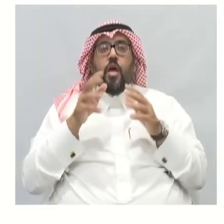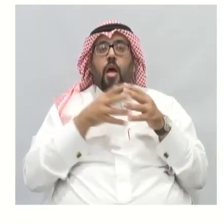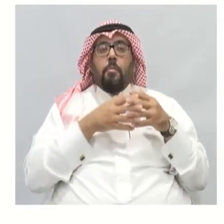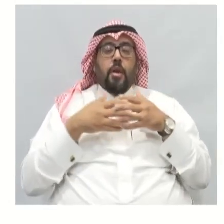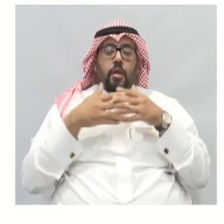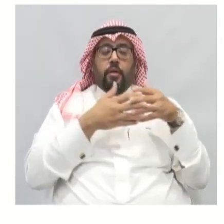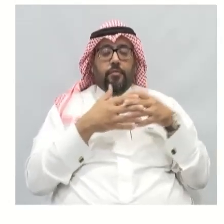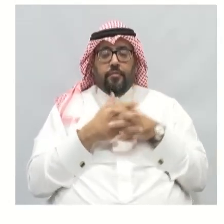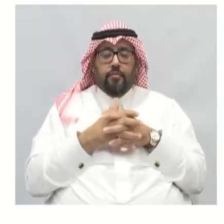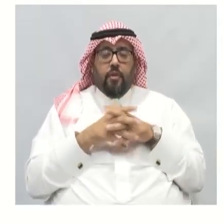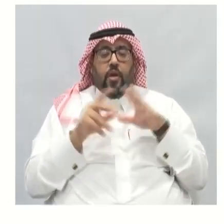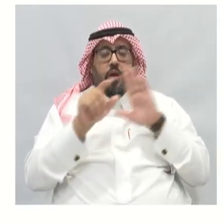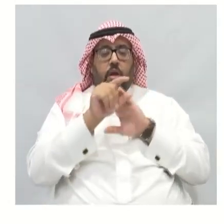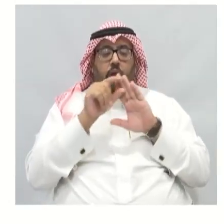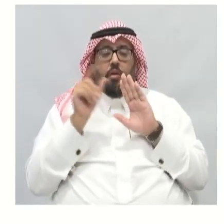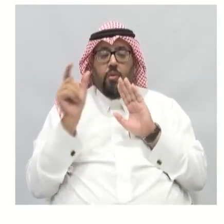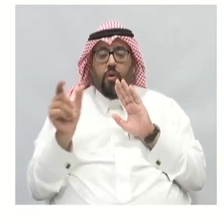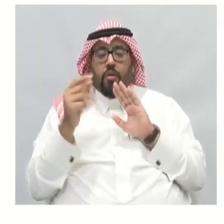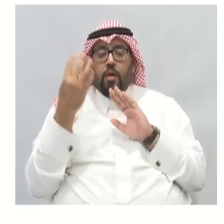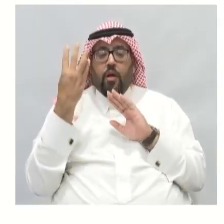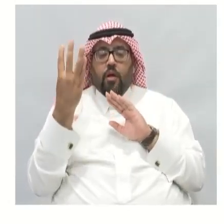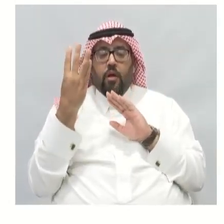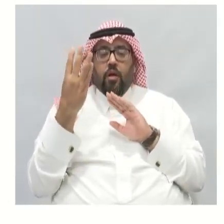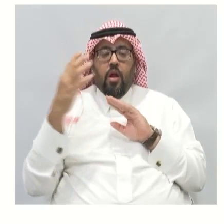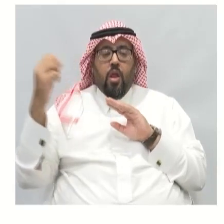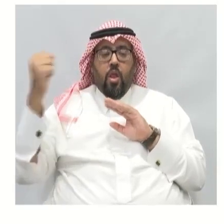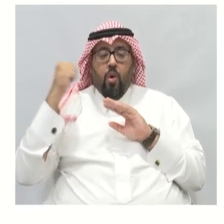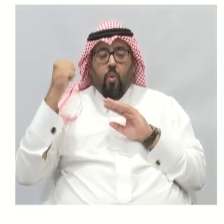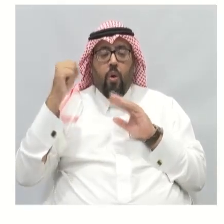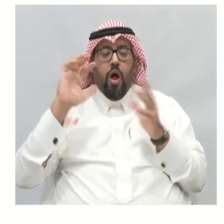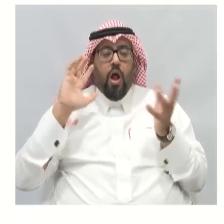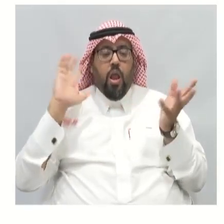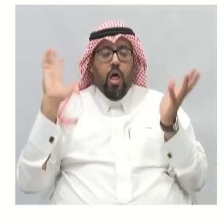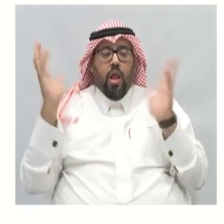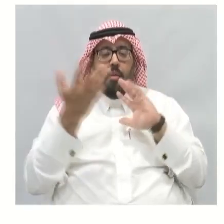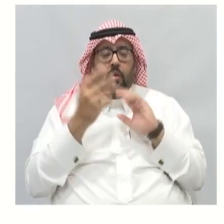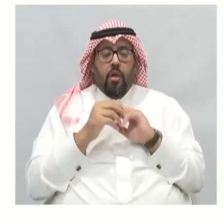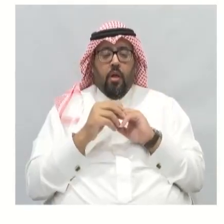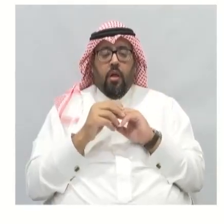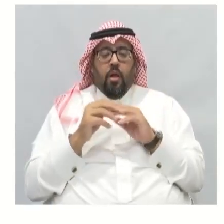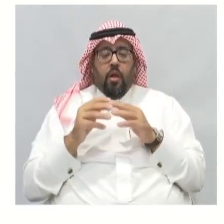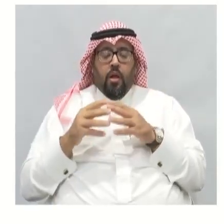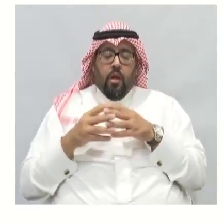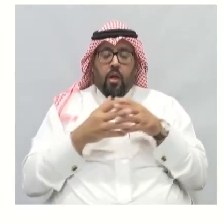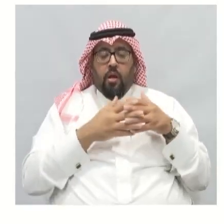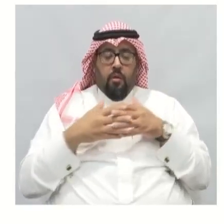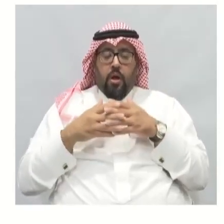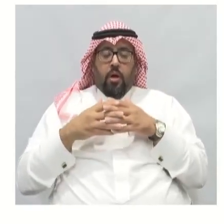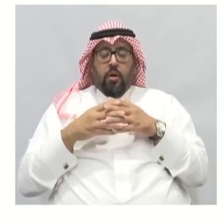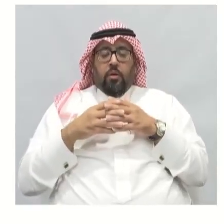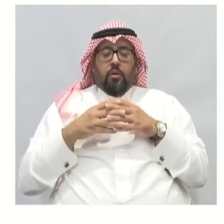الولايات عناوين الوحده الرابعه القوى العيه الولايات المتحده